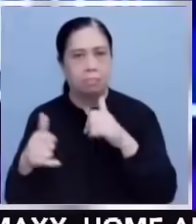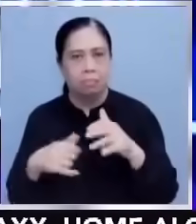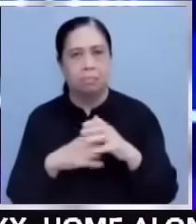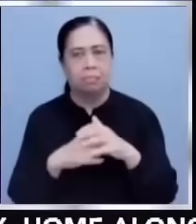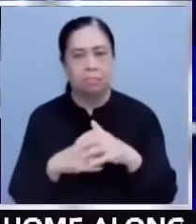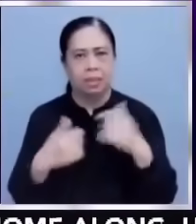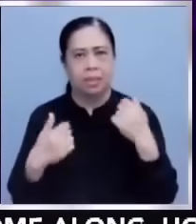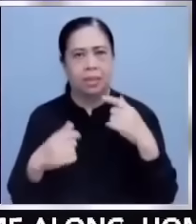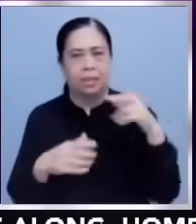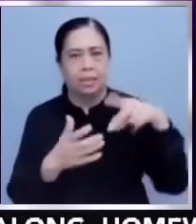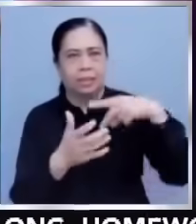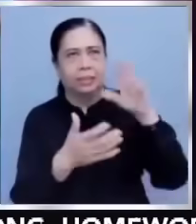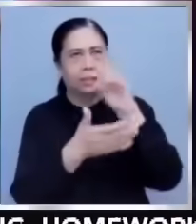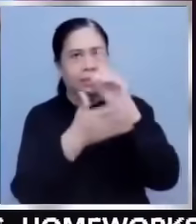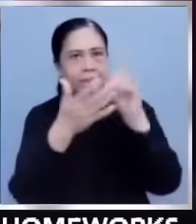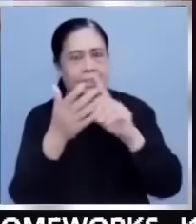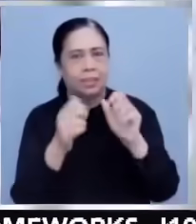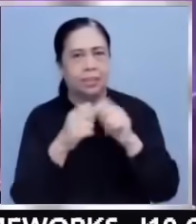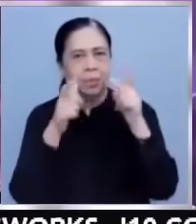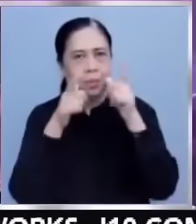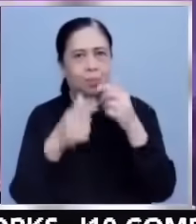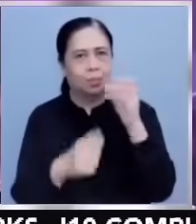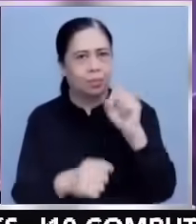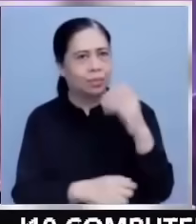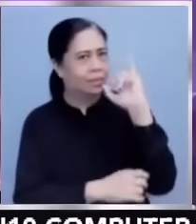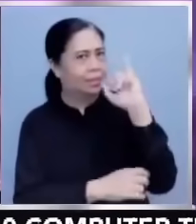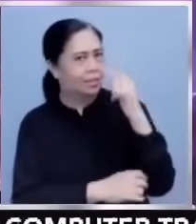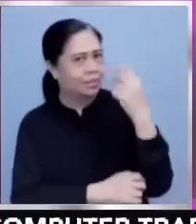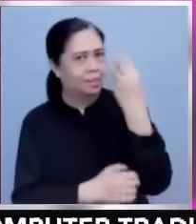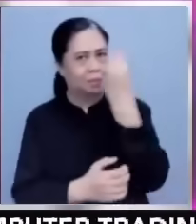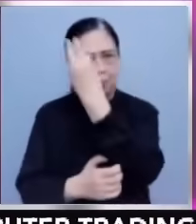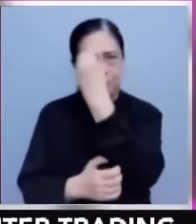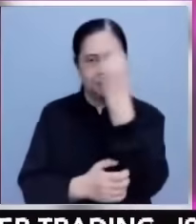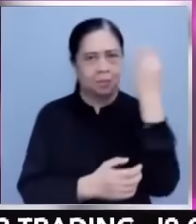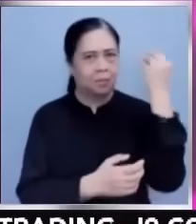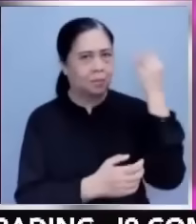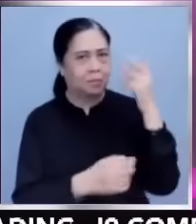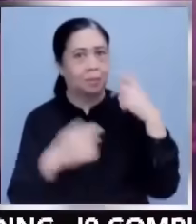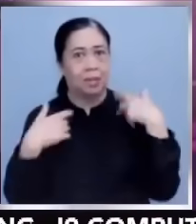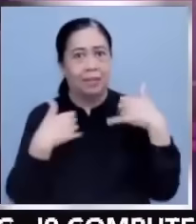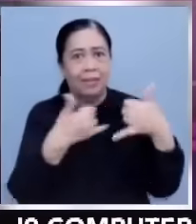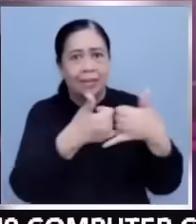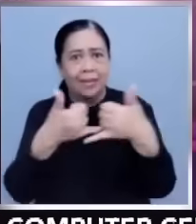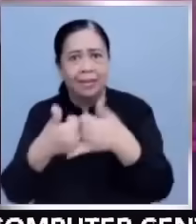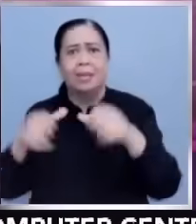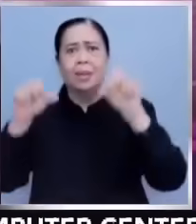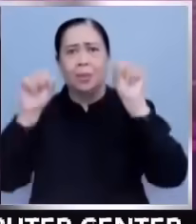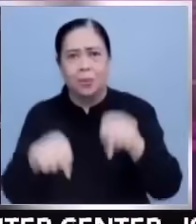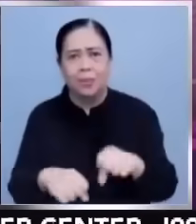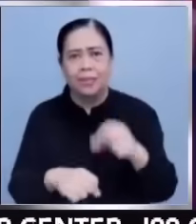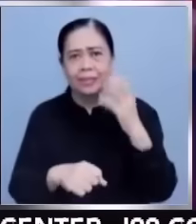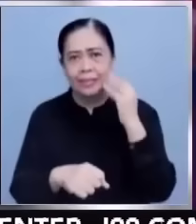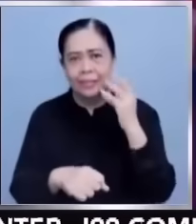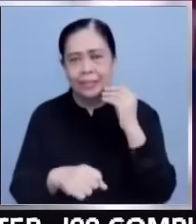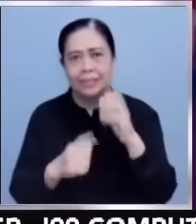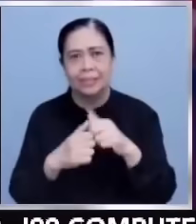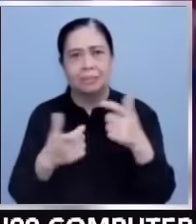na very insta-worthy. At syempre, kaliwat-kanan din ang games na pwedeng subukan. May extreme